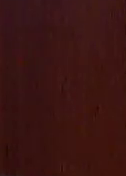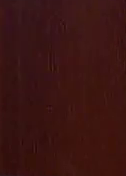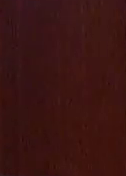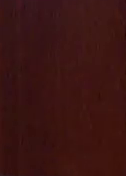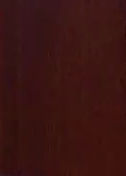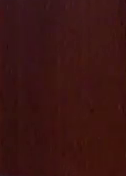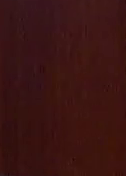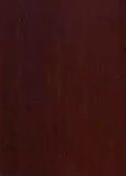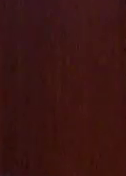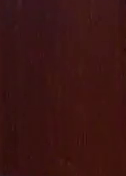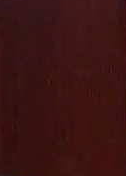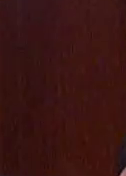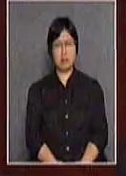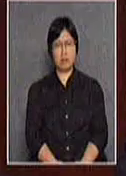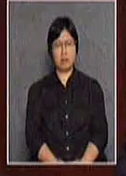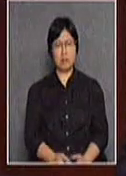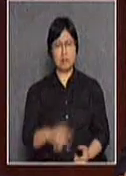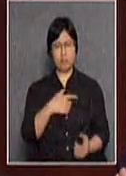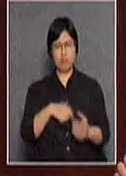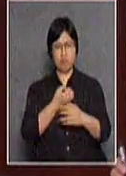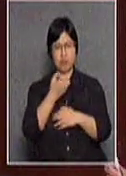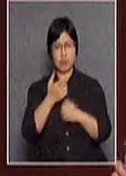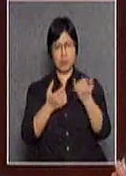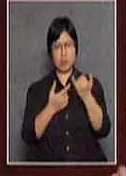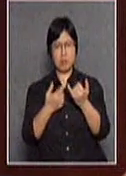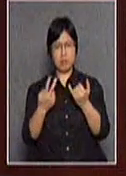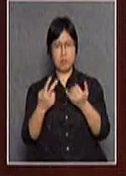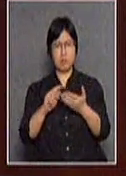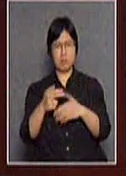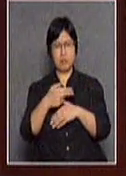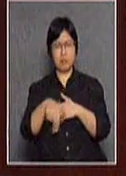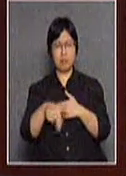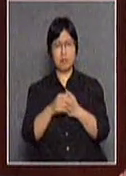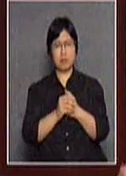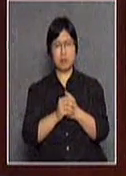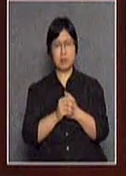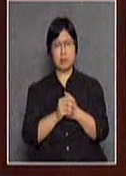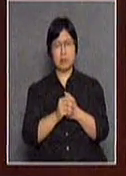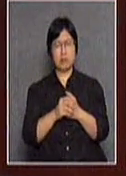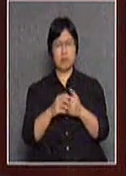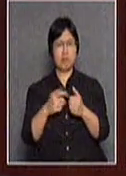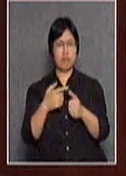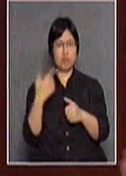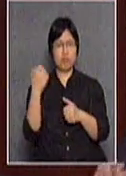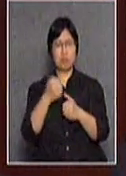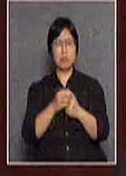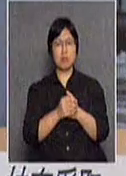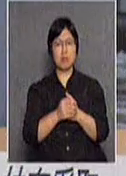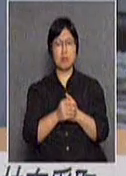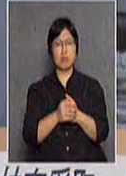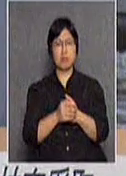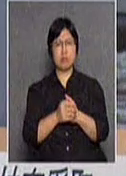梁國雄議員，請你動議第682項修正案。 主席，